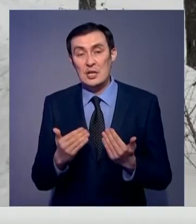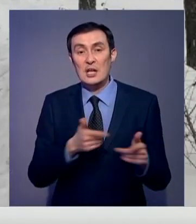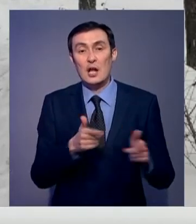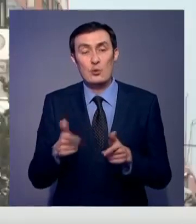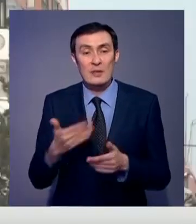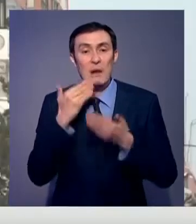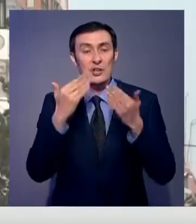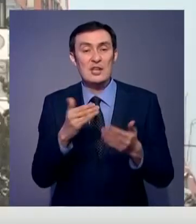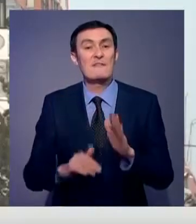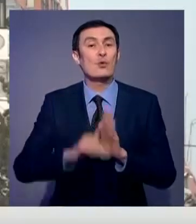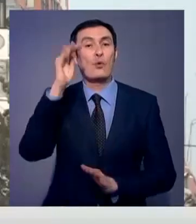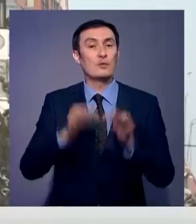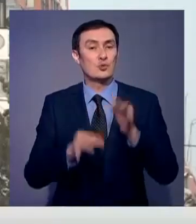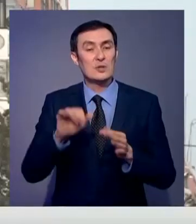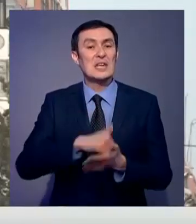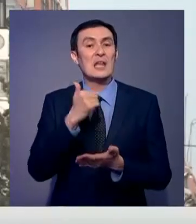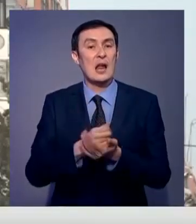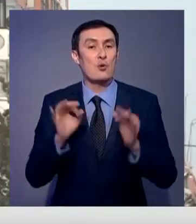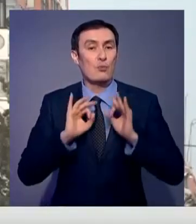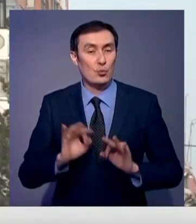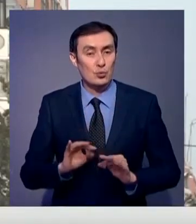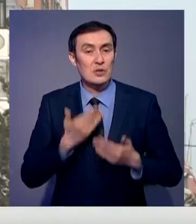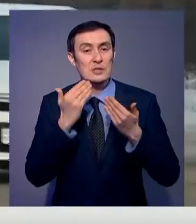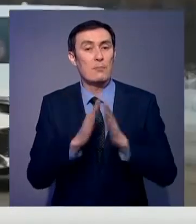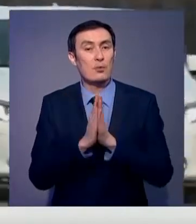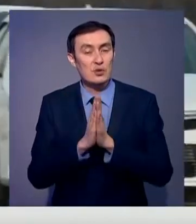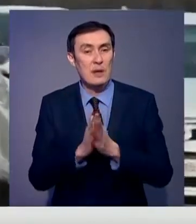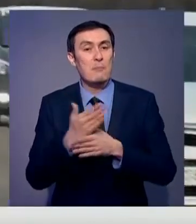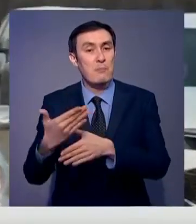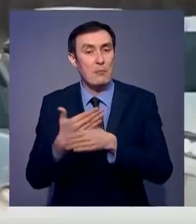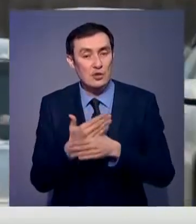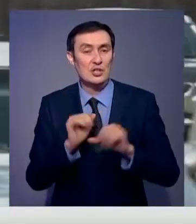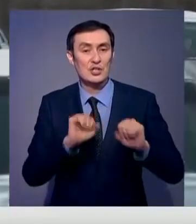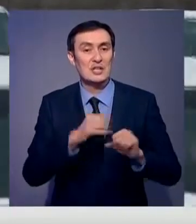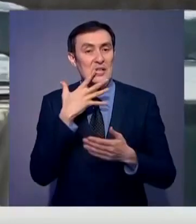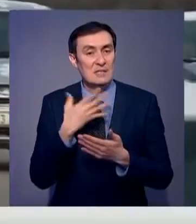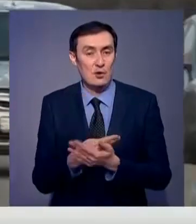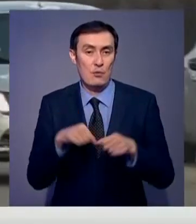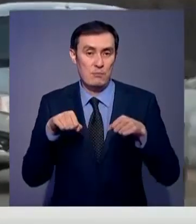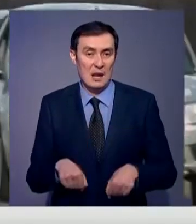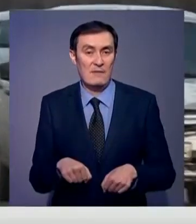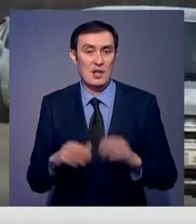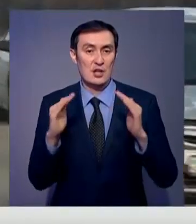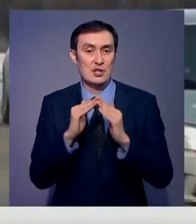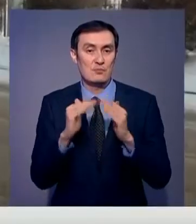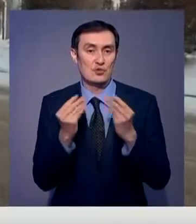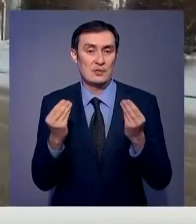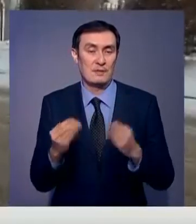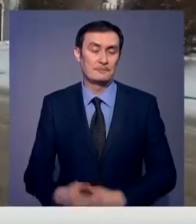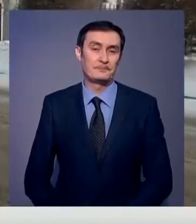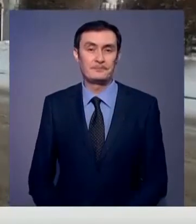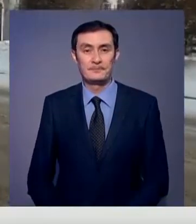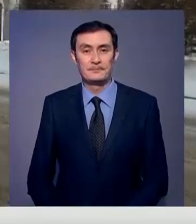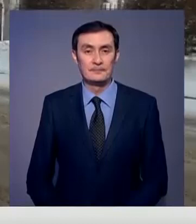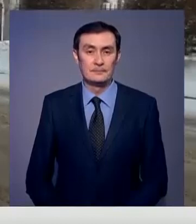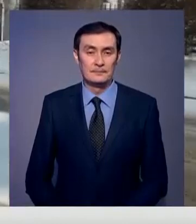готовят обращение в Верховный суд и Генеральную прокуратуру с просьбой помочь отстоять свое право на имущество. Из